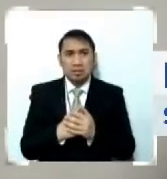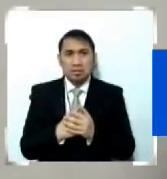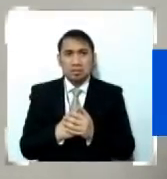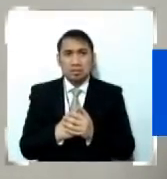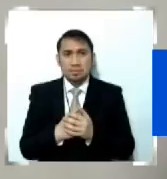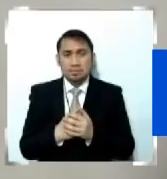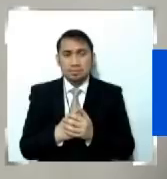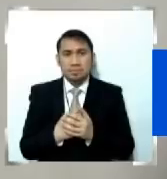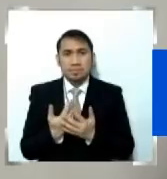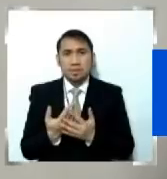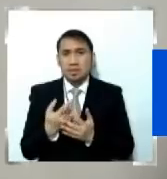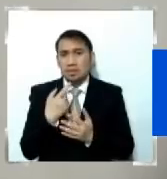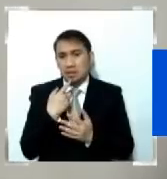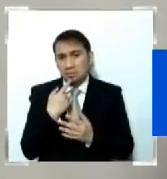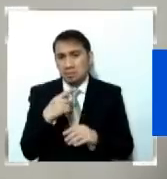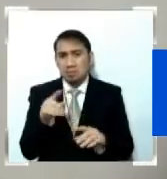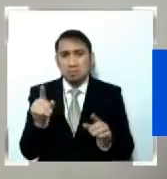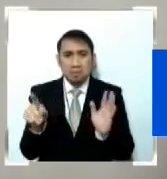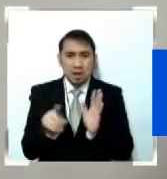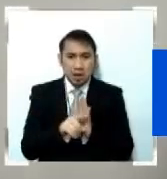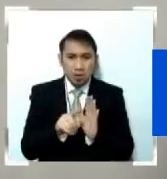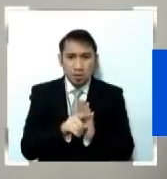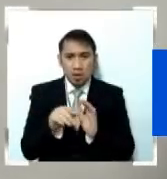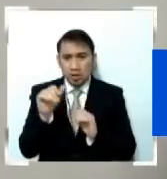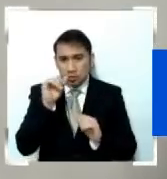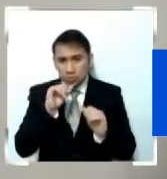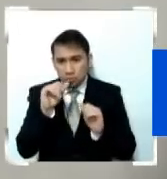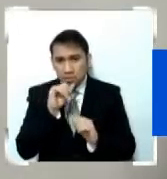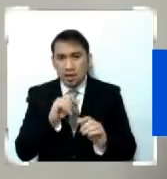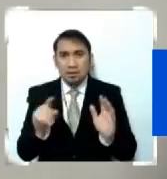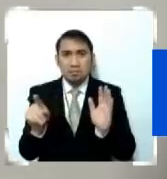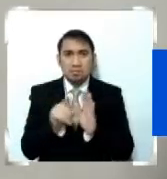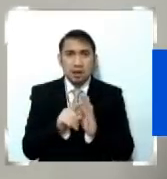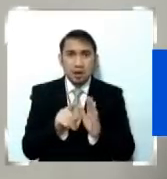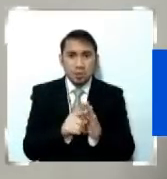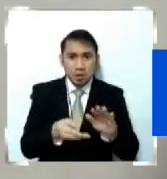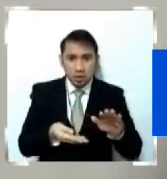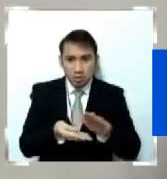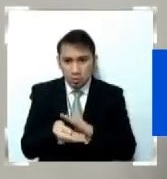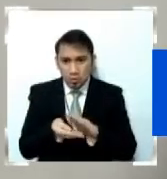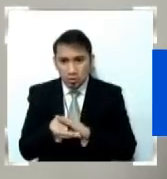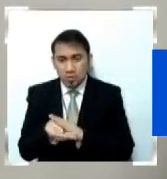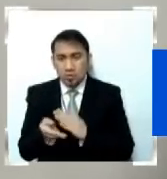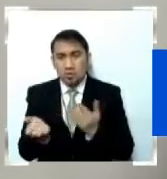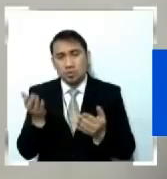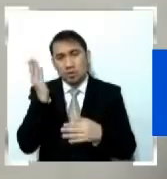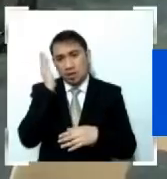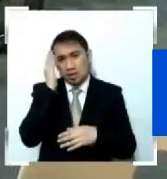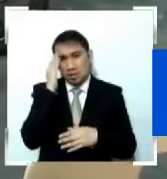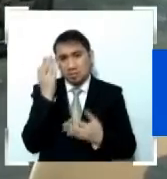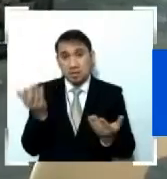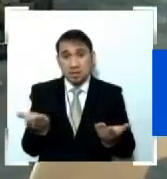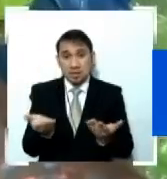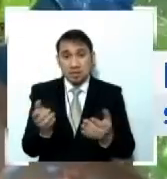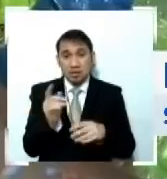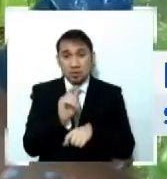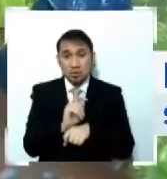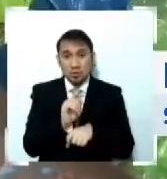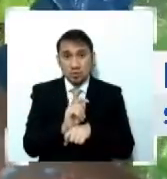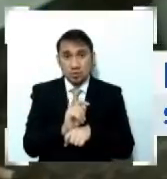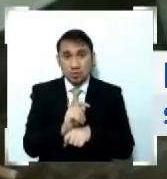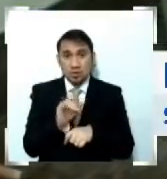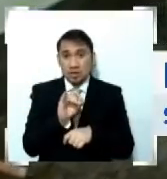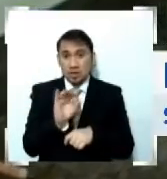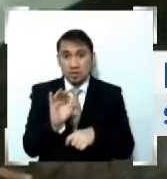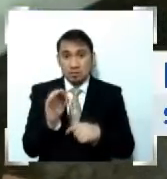bawal sugalan. Napagbigyan lang po namin. Alam niyo naman po dito sa Tondo eh. Talagang pag wala pong pagbuburulan. Kaya nga